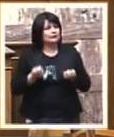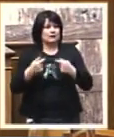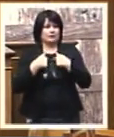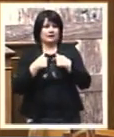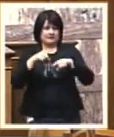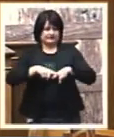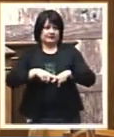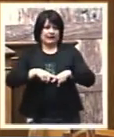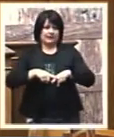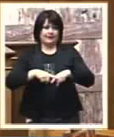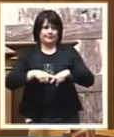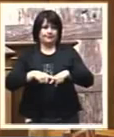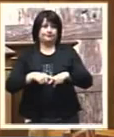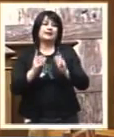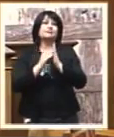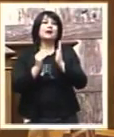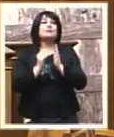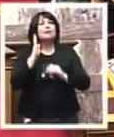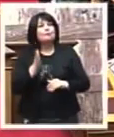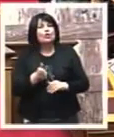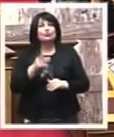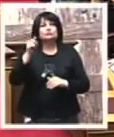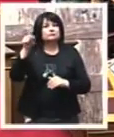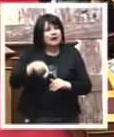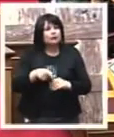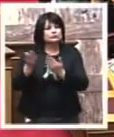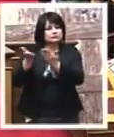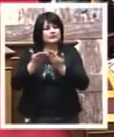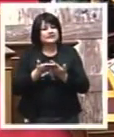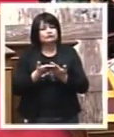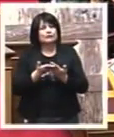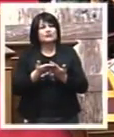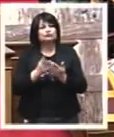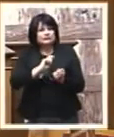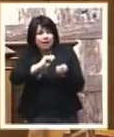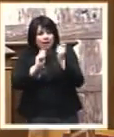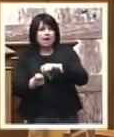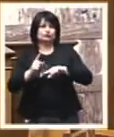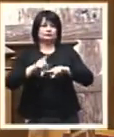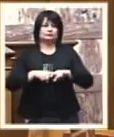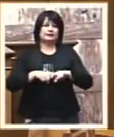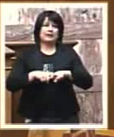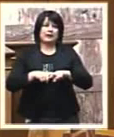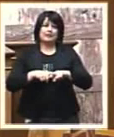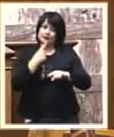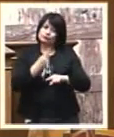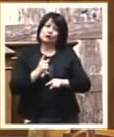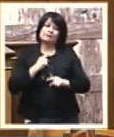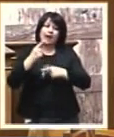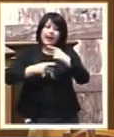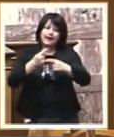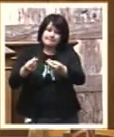όποιους μπορούμε να βρούμε που μπορούν να συμβάλλουν στις αλλαγές στη χώρα μας, μεταφέροντας